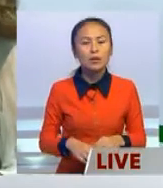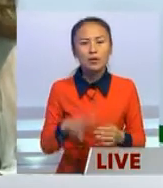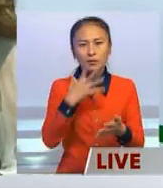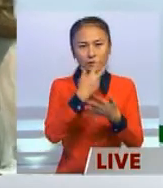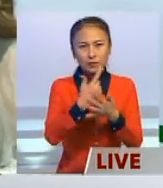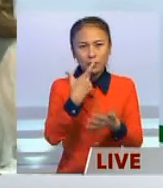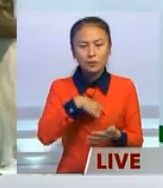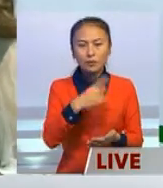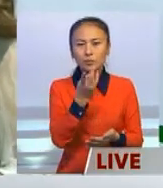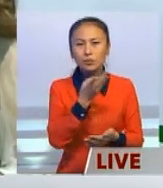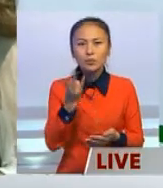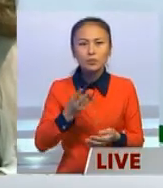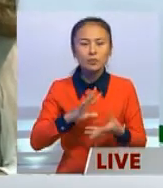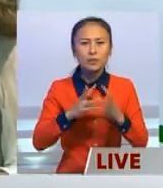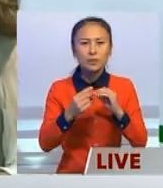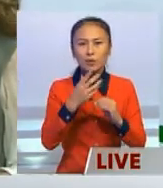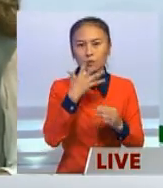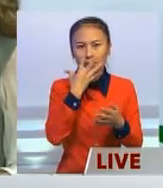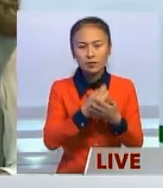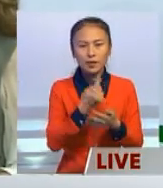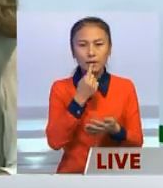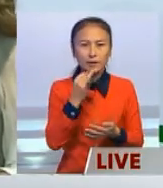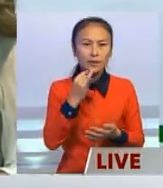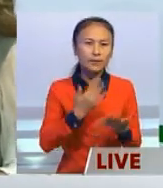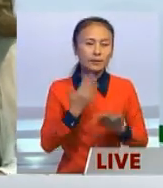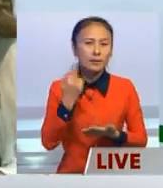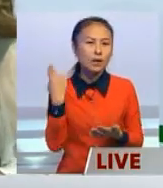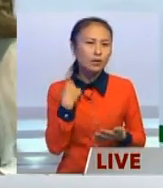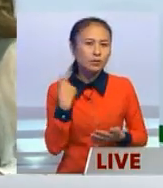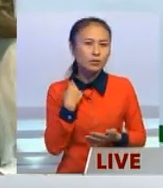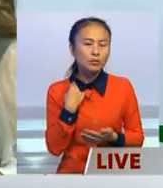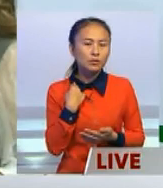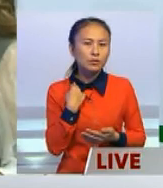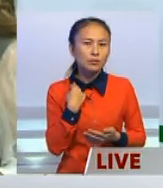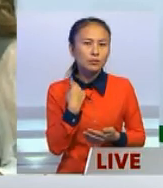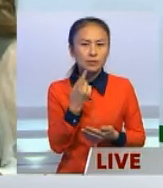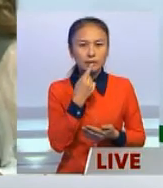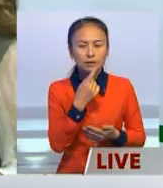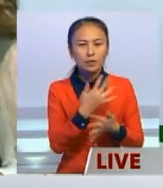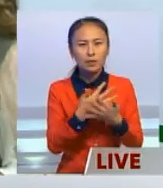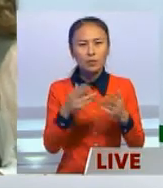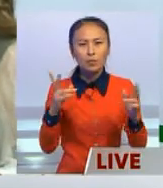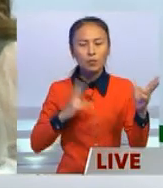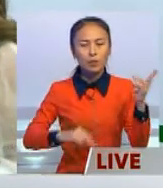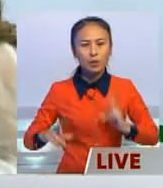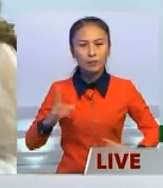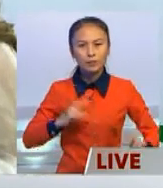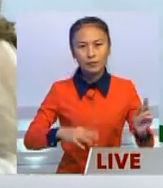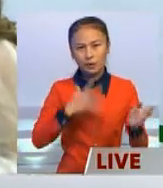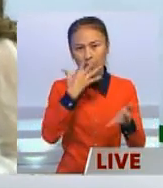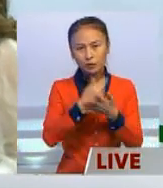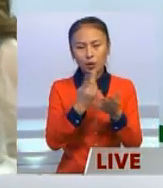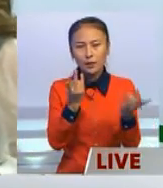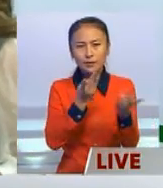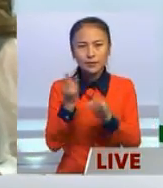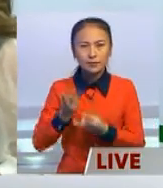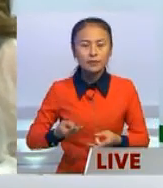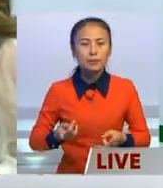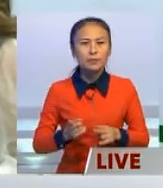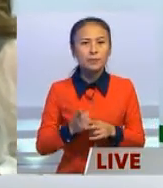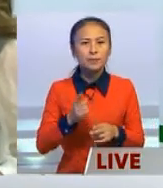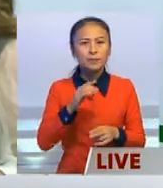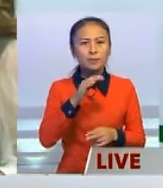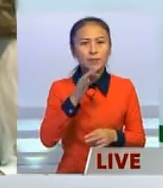өздеріне қажетті білімді өз тілдерінде немесе ағылшын тілінде ала алу керек. Ал мұғалімдер өздеріне керекті кәсіби білімді